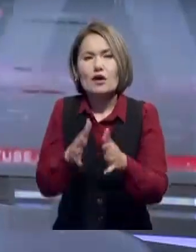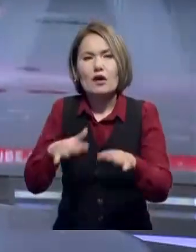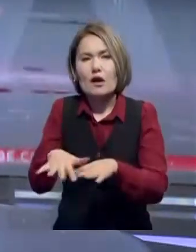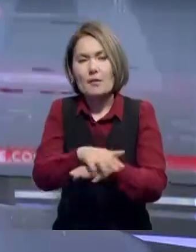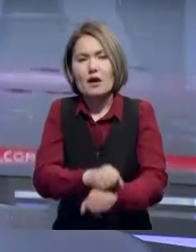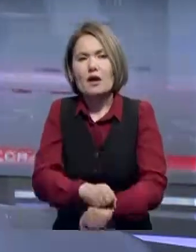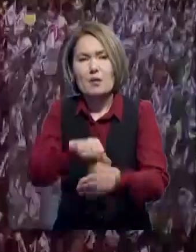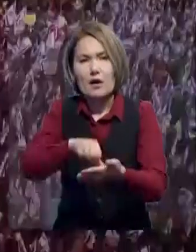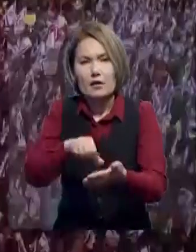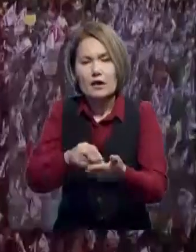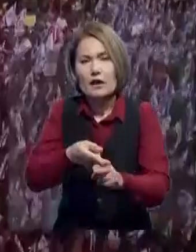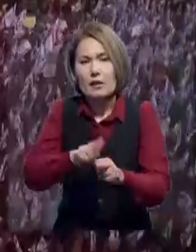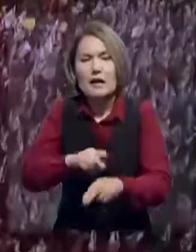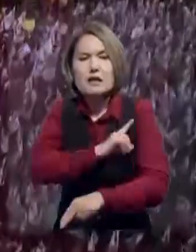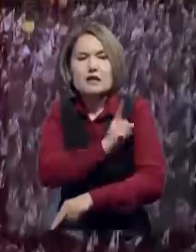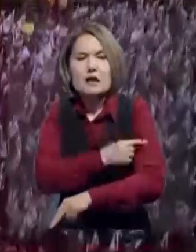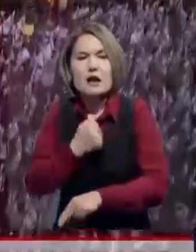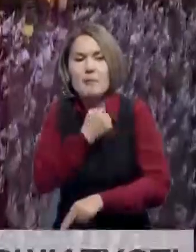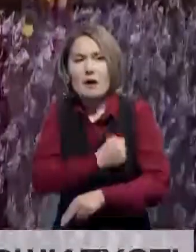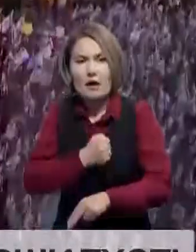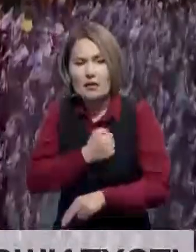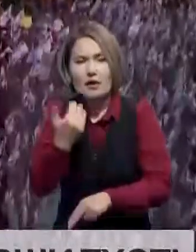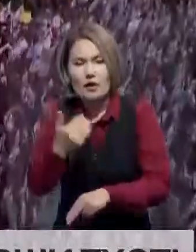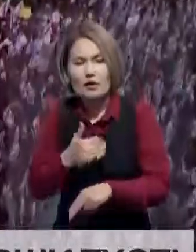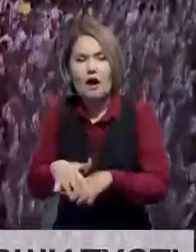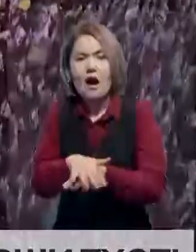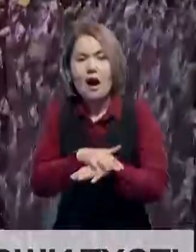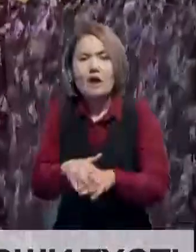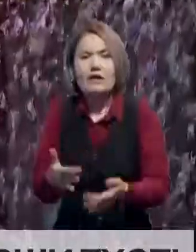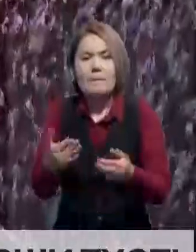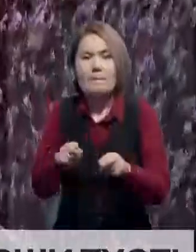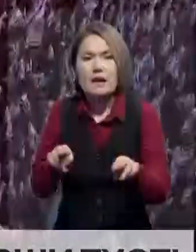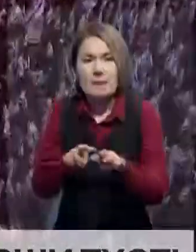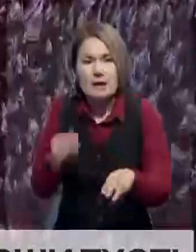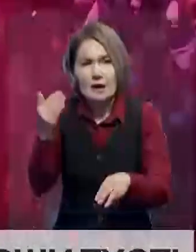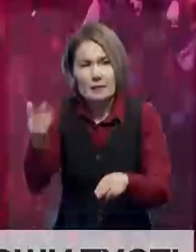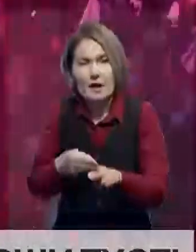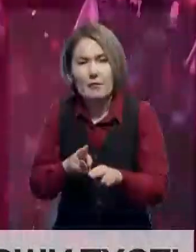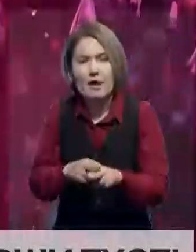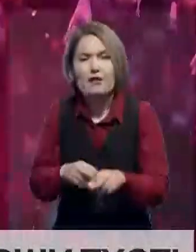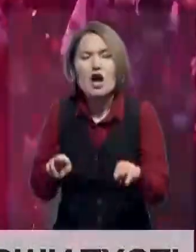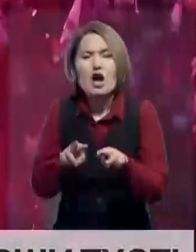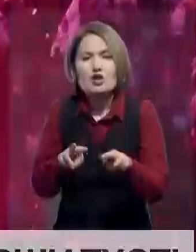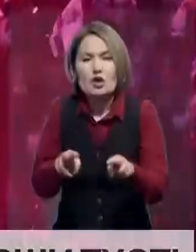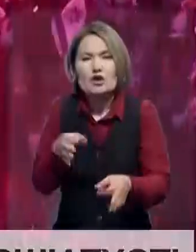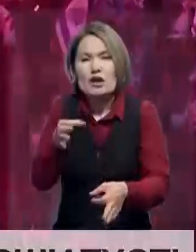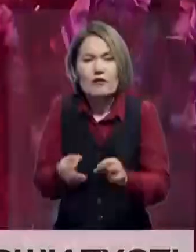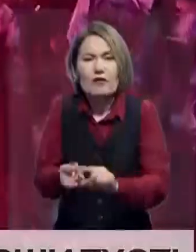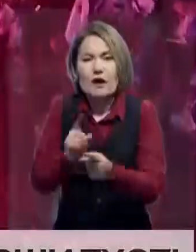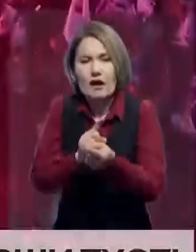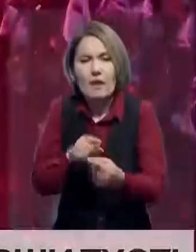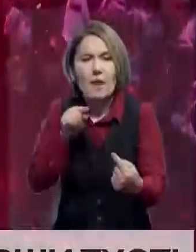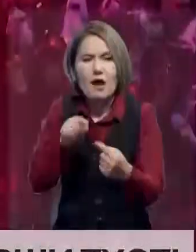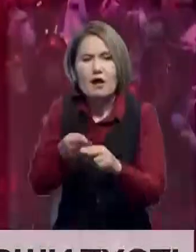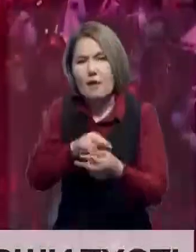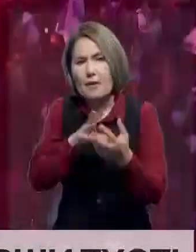хабарлайды жергілікті бақ. Ашулы жұрт премьер-министр Беньямин Нетаньяху үкіметі ұсынған сот реформасына қарсы. Еске салайық,